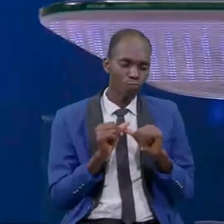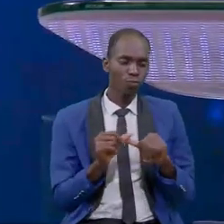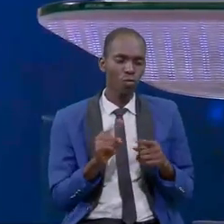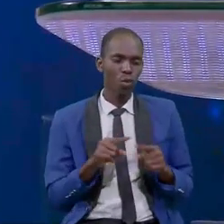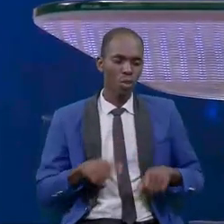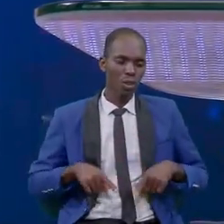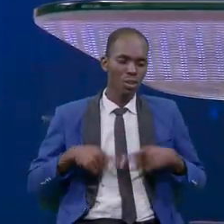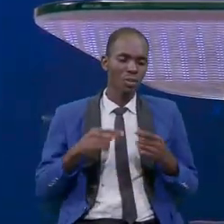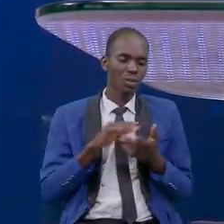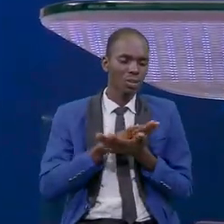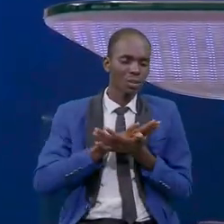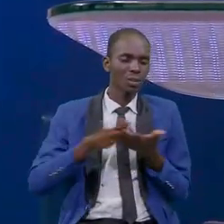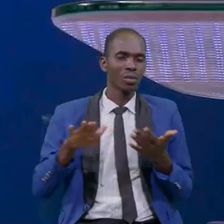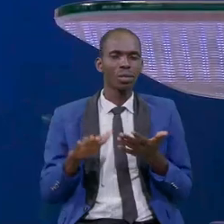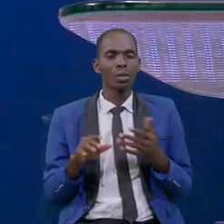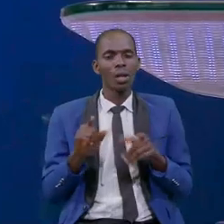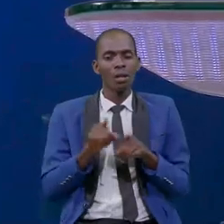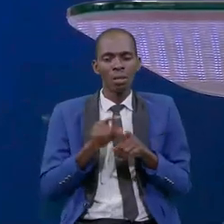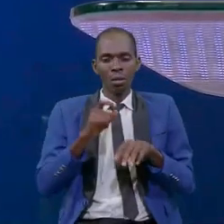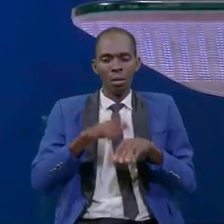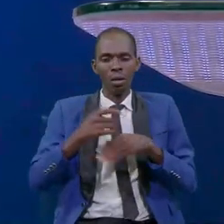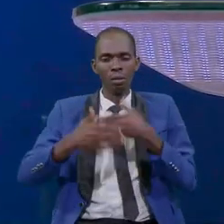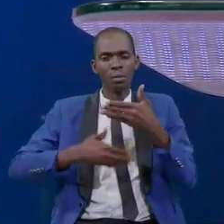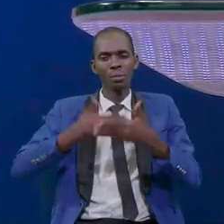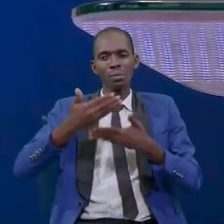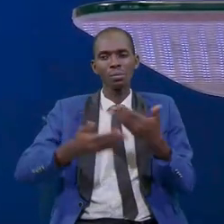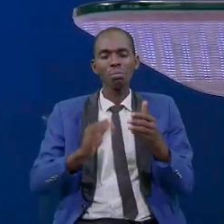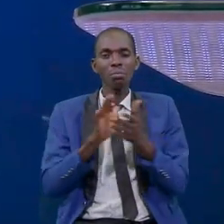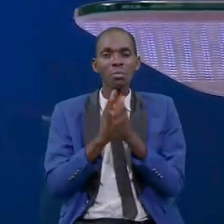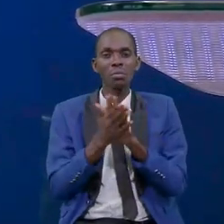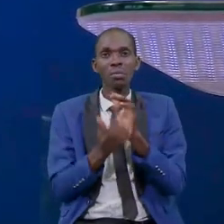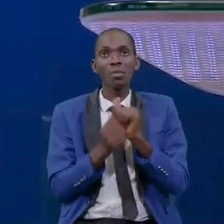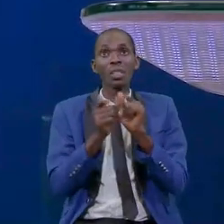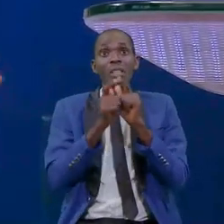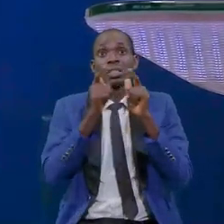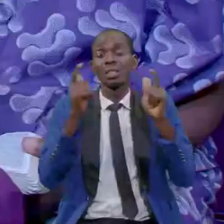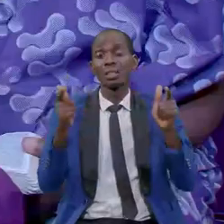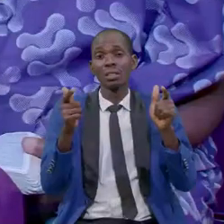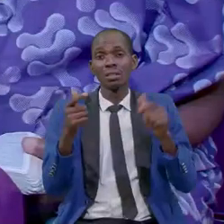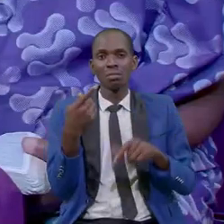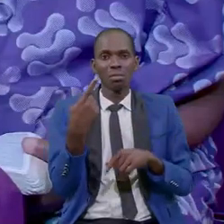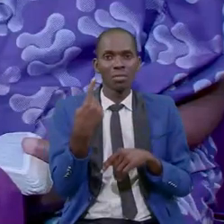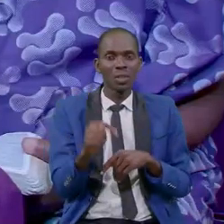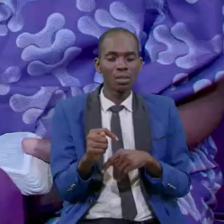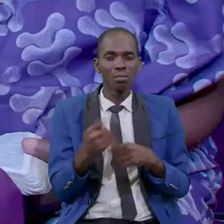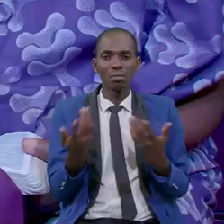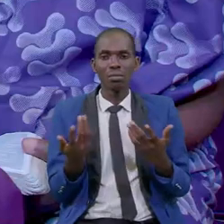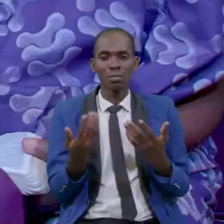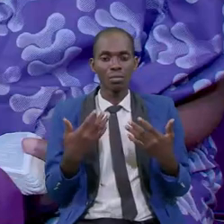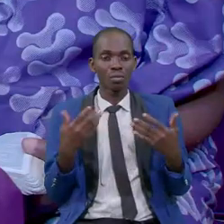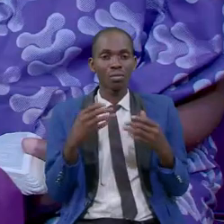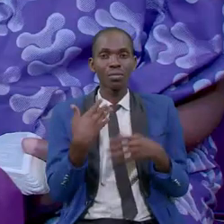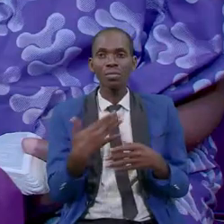On pouvait les vaincre. On a gardé les mains pures. Au fil des temps, les tentations, les défis deviennent très grands,